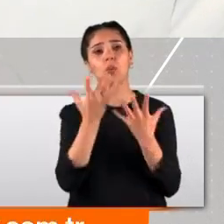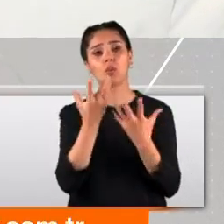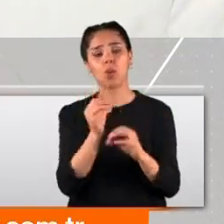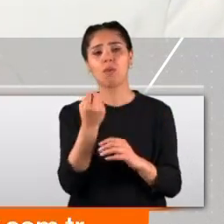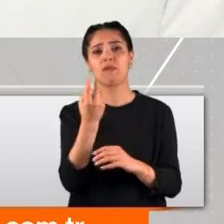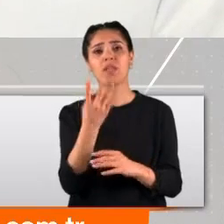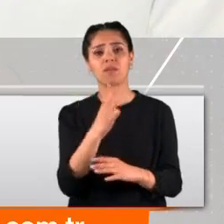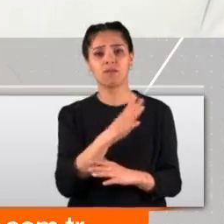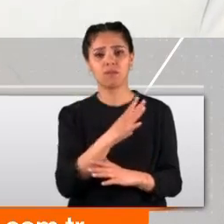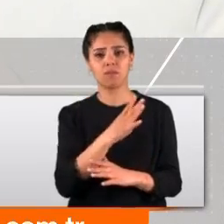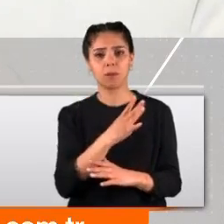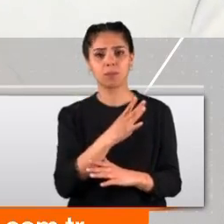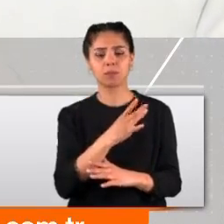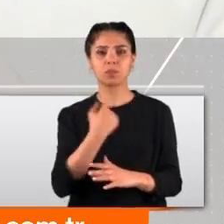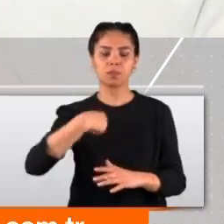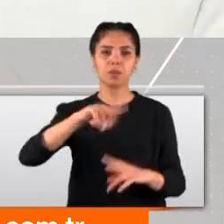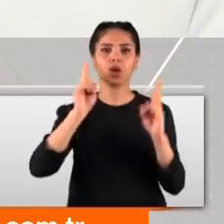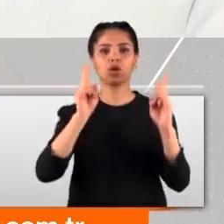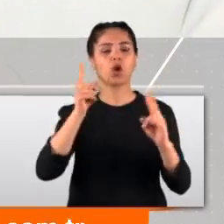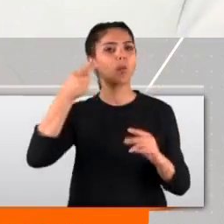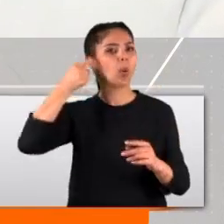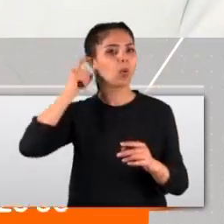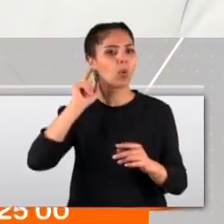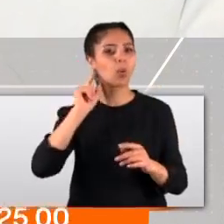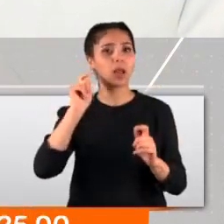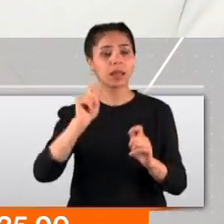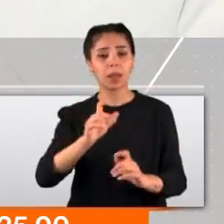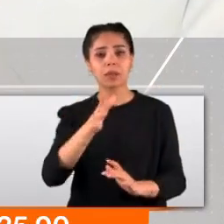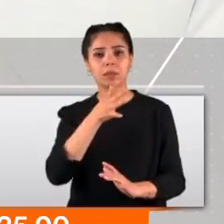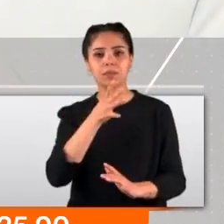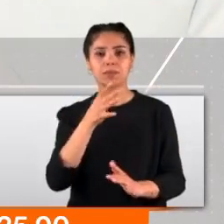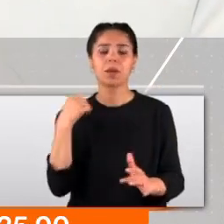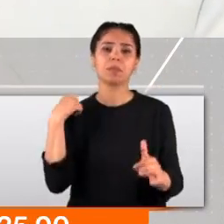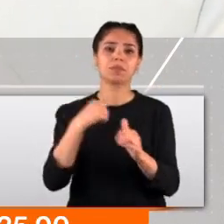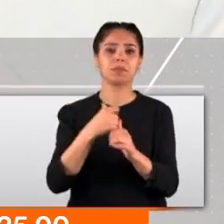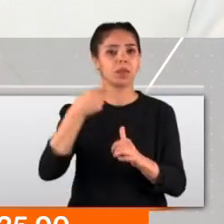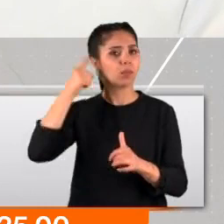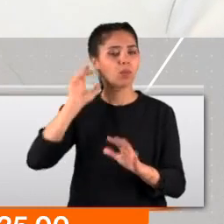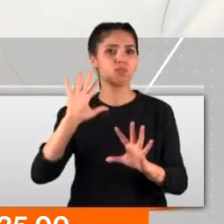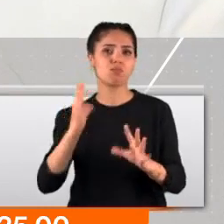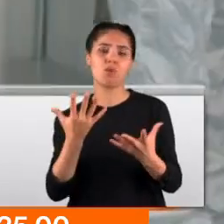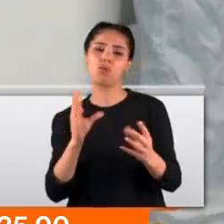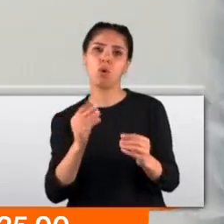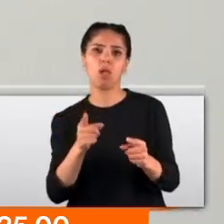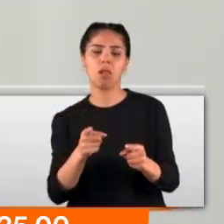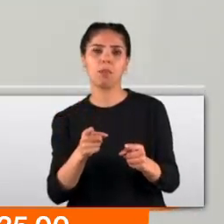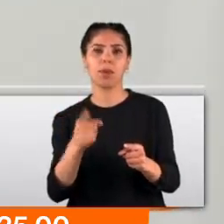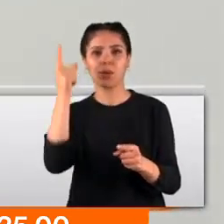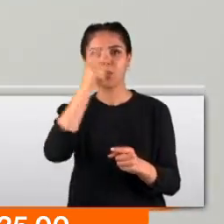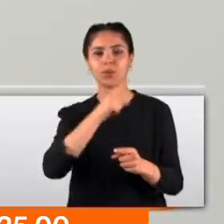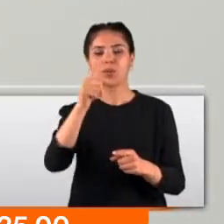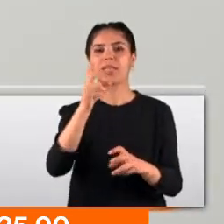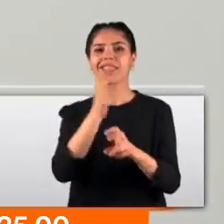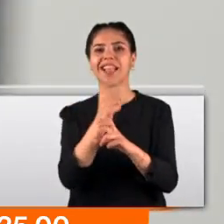oluyor yarın 9.30 Kaynanan biz normal Kulak kepçesi şekilde verdiğimiz halde tekrardan şekilsel deformiteler ortaya çıkabiliyor işte